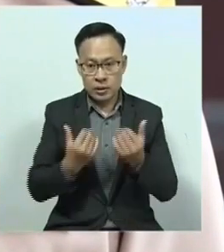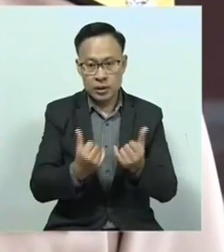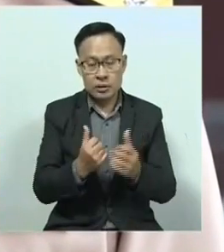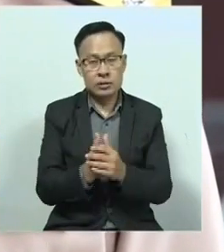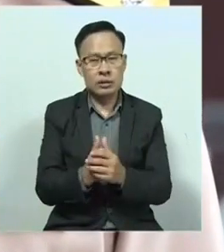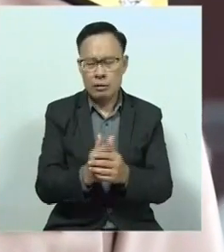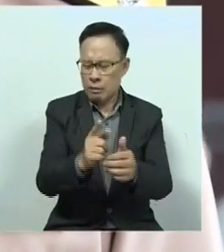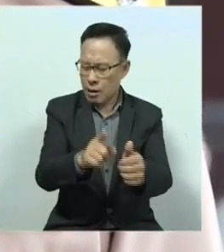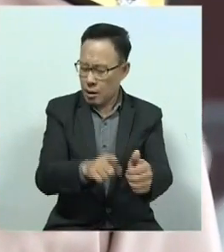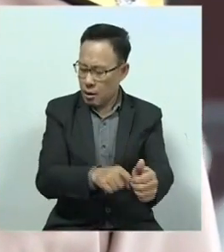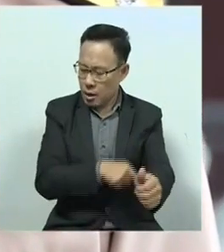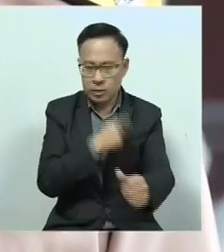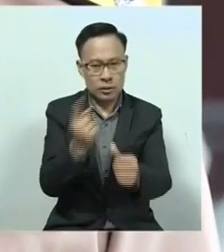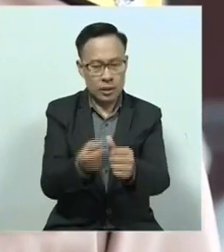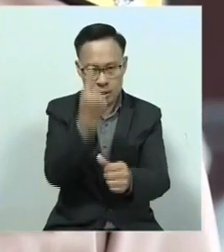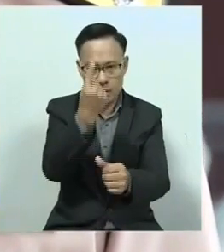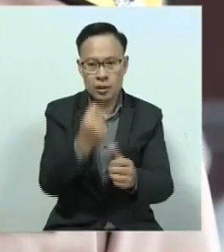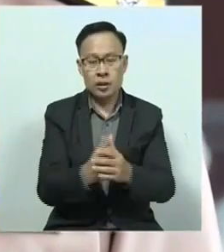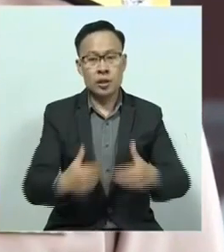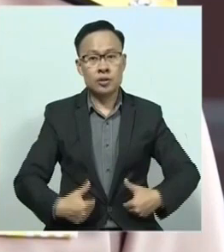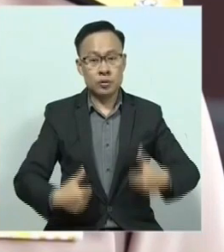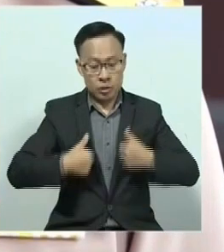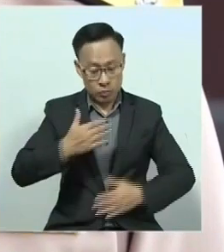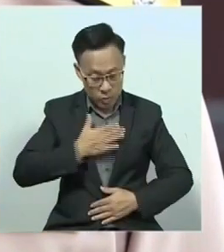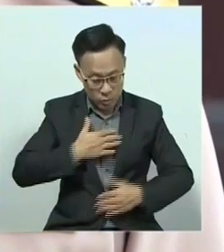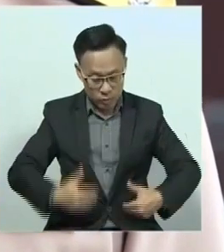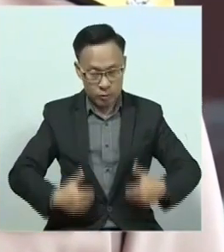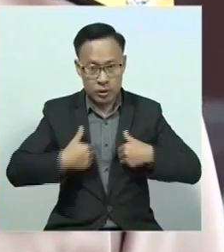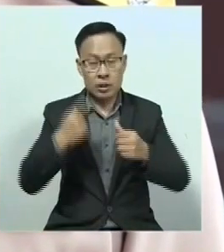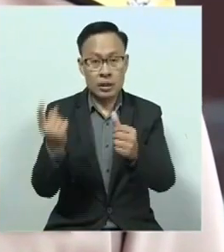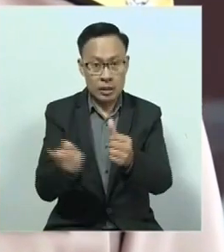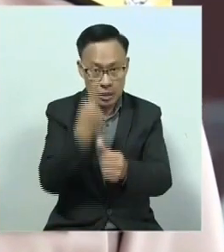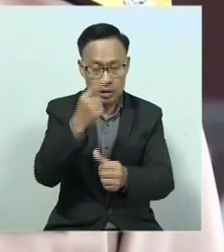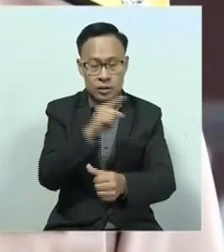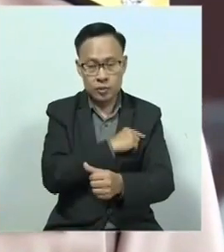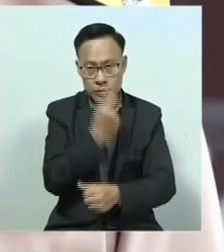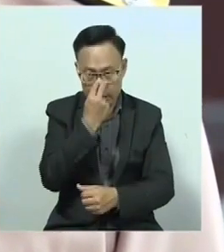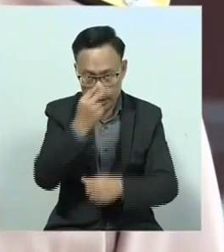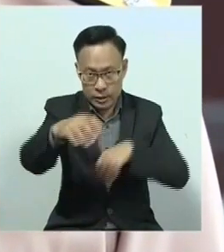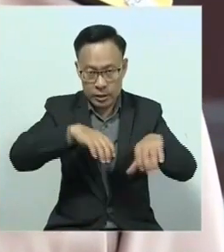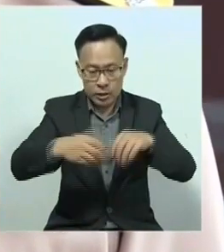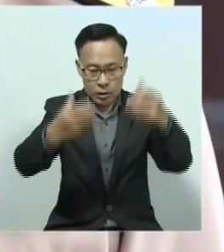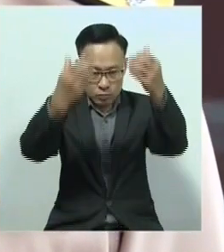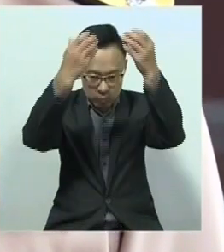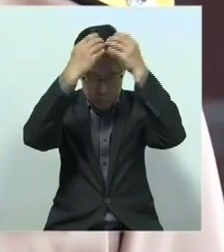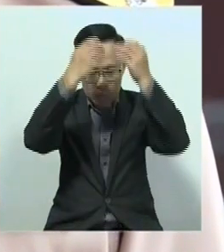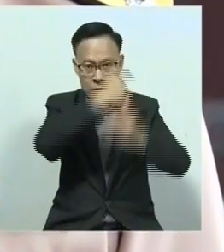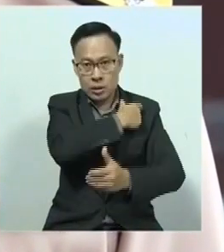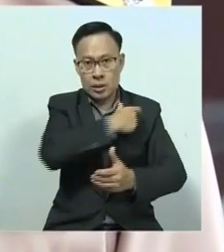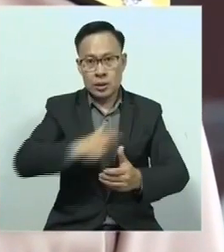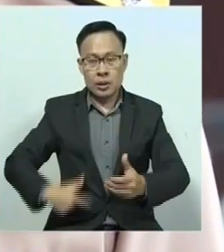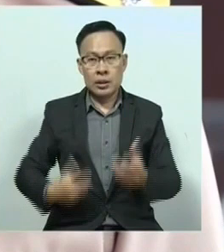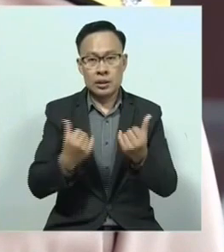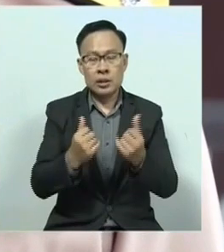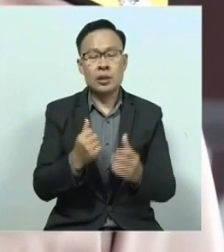ไม่เคยเป็นแบบนี้ในชีวิตก็ขึ้นมาครั้งแรกที่ผมเองนะครับซึ่งได้มีโอกาสก็ถึงว่าเป็น